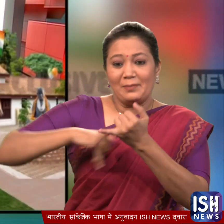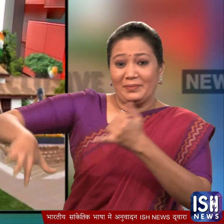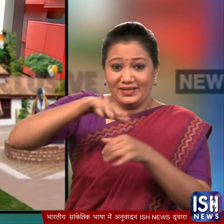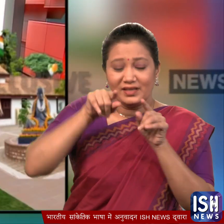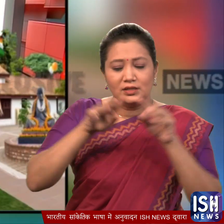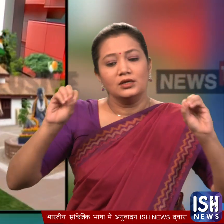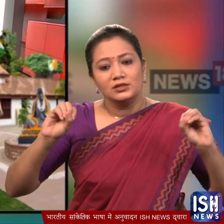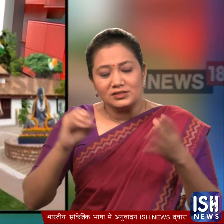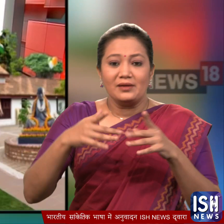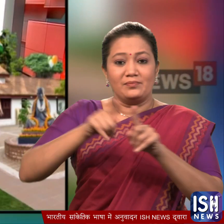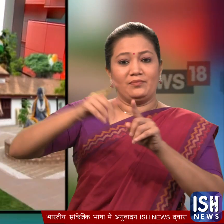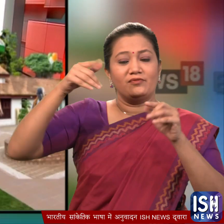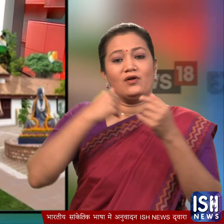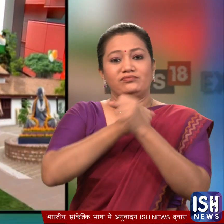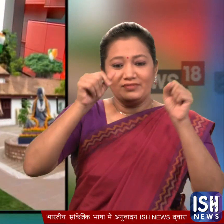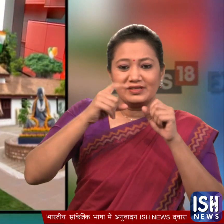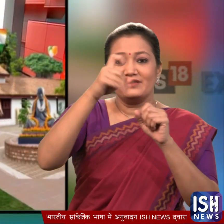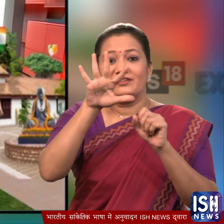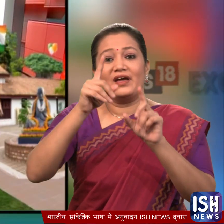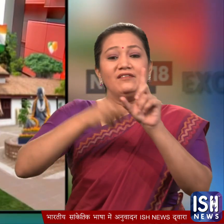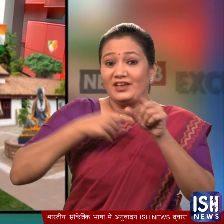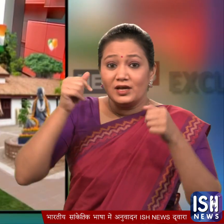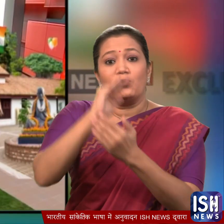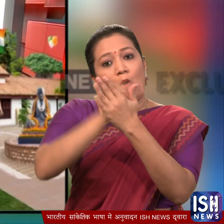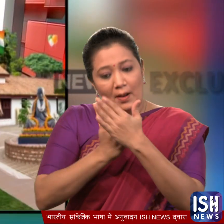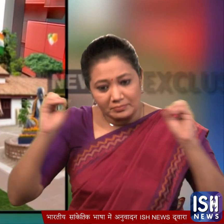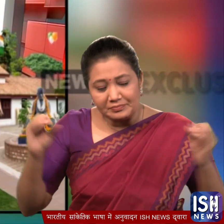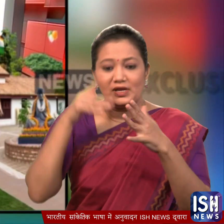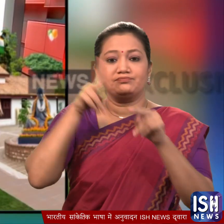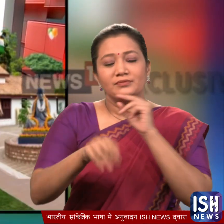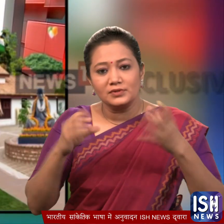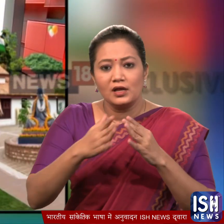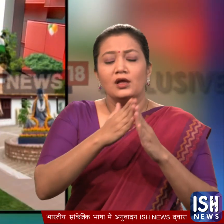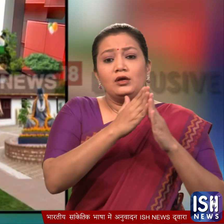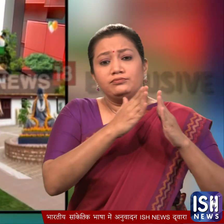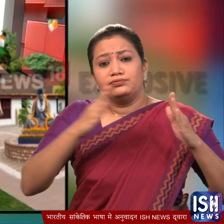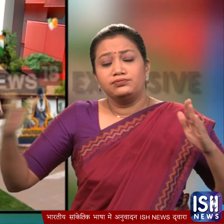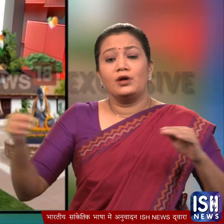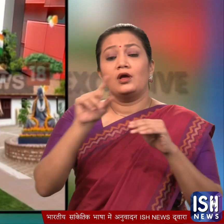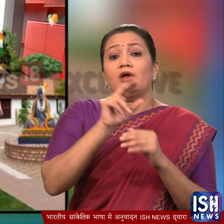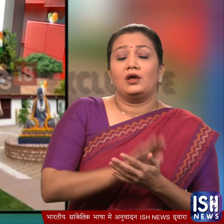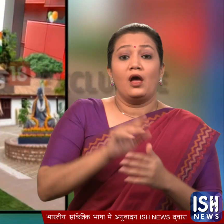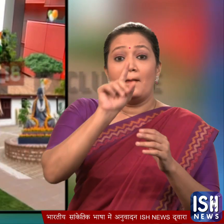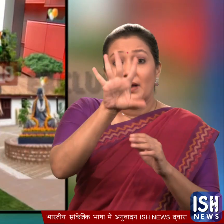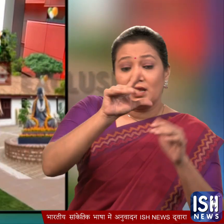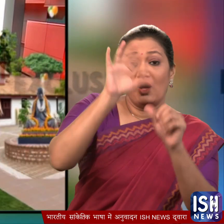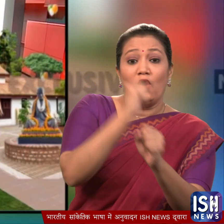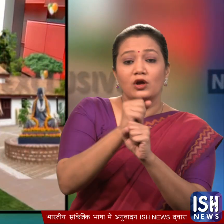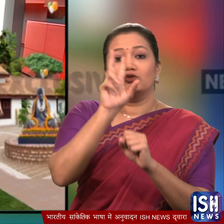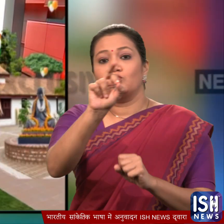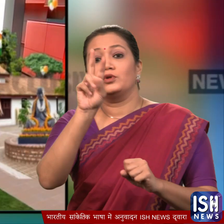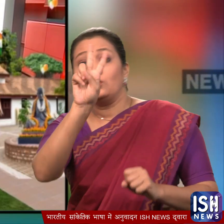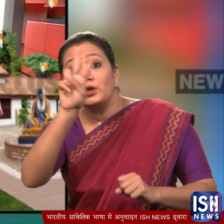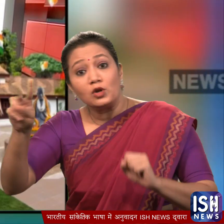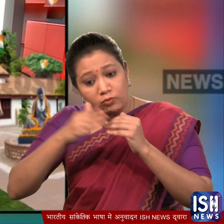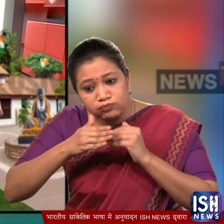अहमदाबाद से साबरमती आश्रम से आजादी का अमृत महोत्सव का शंखनाद होगा और 75 हफ्तों तक यानी 15 अगस्त 2022 तक